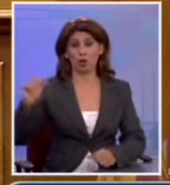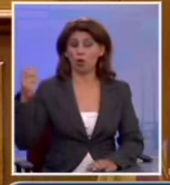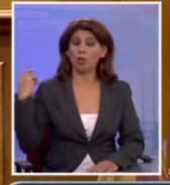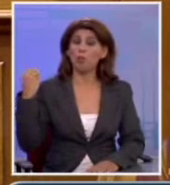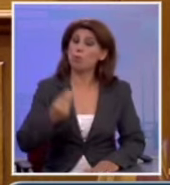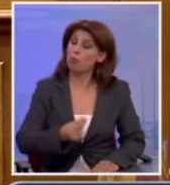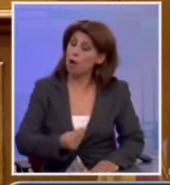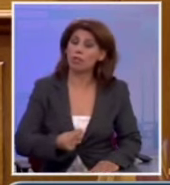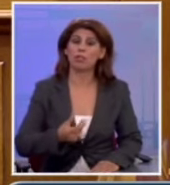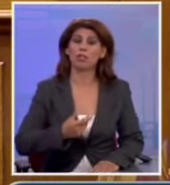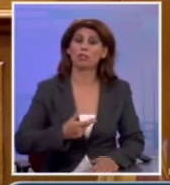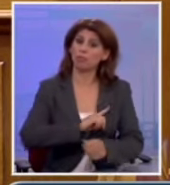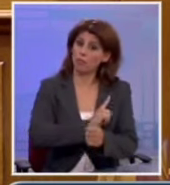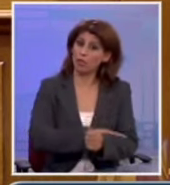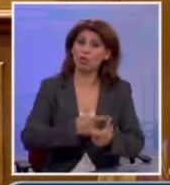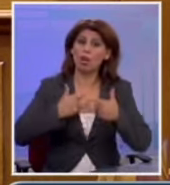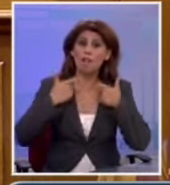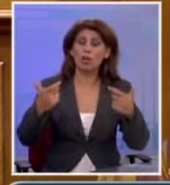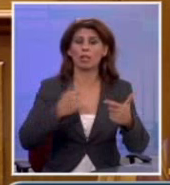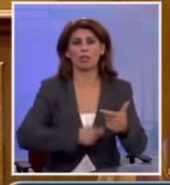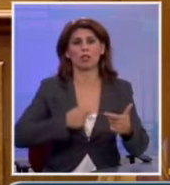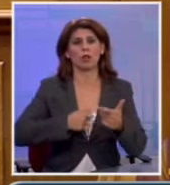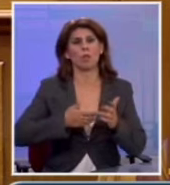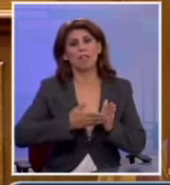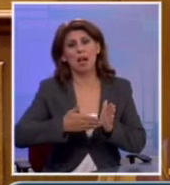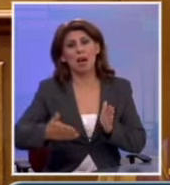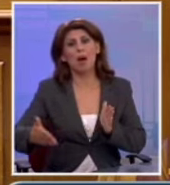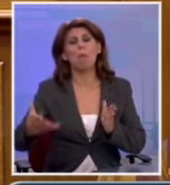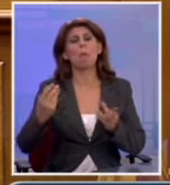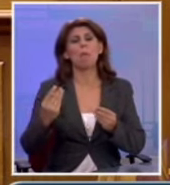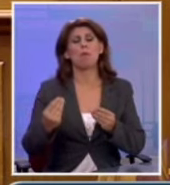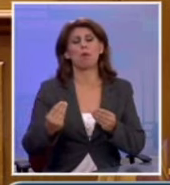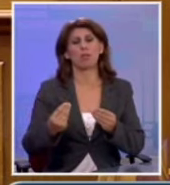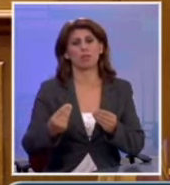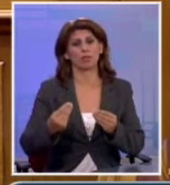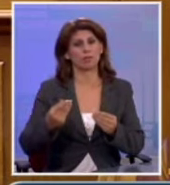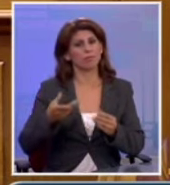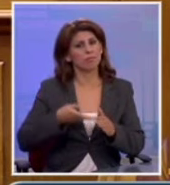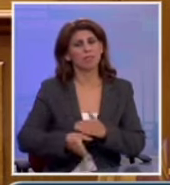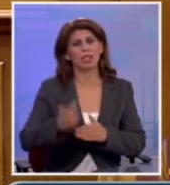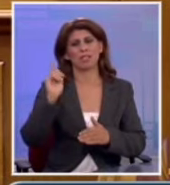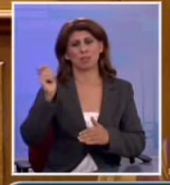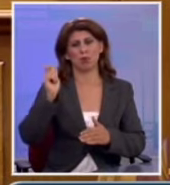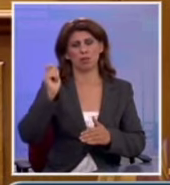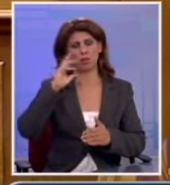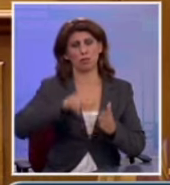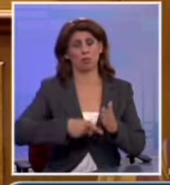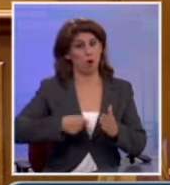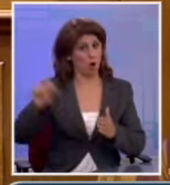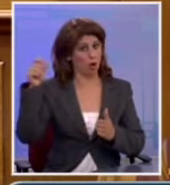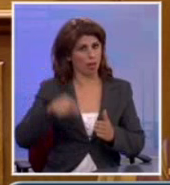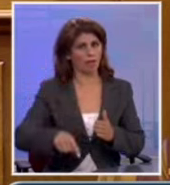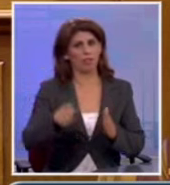να φωνάξει, δυστυχώς μετά από πολύ καιρό, μέσα στις πολιτικές των μνημονίων. Το όχι αυτό